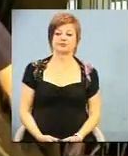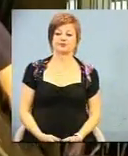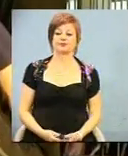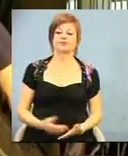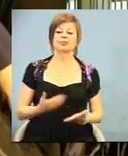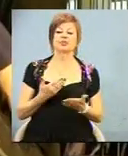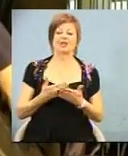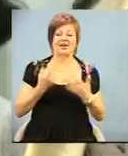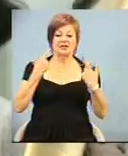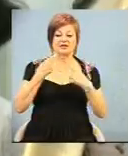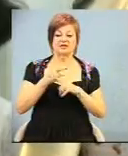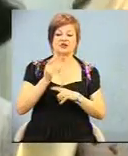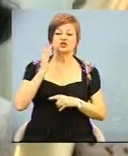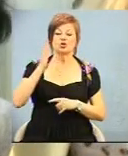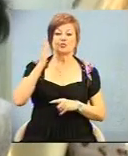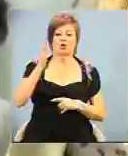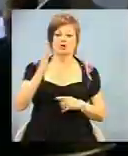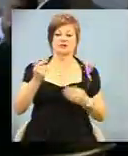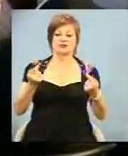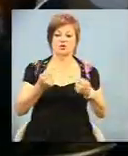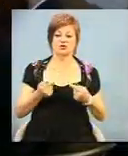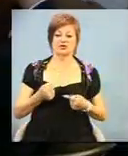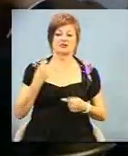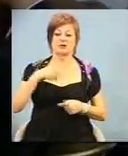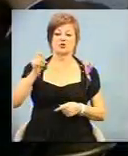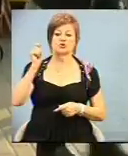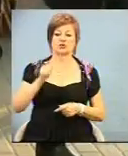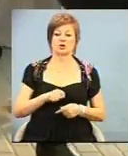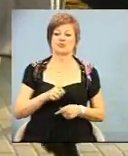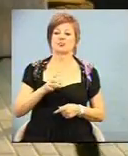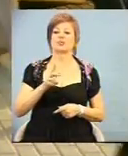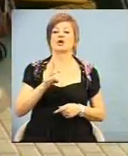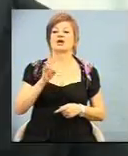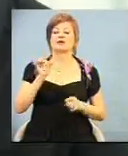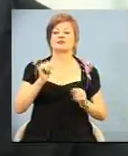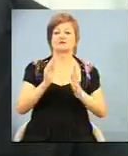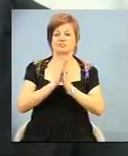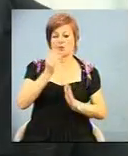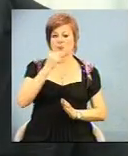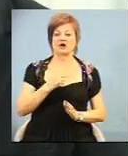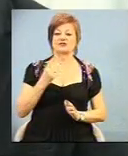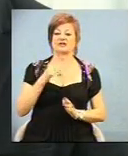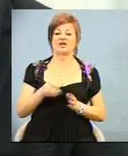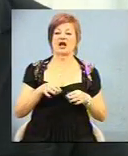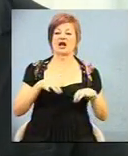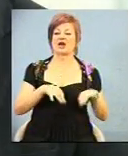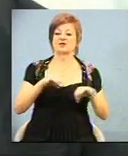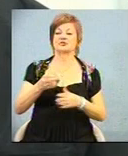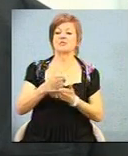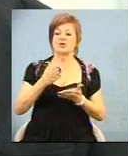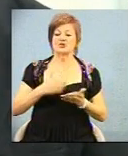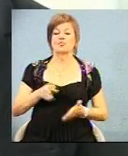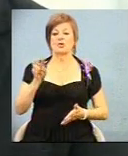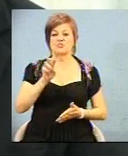Ознаки технічного прогресу. До Запорізької області завітала синагога на колесах. Ми були в Бердянську вчора, Мелітополь були